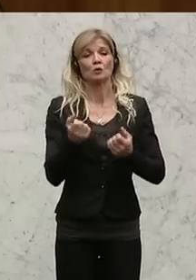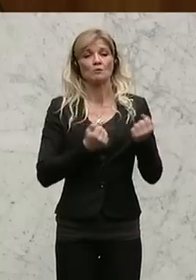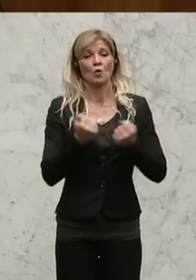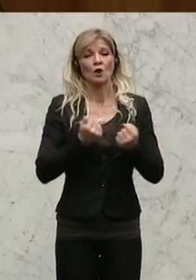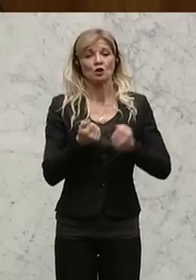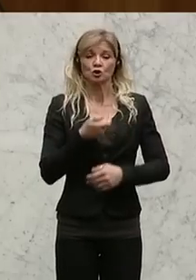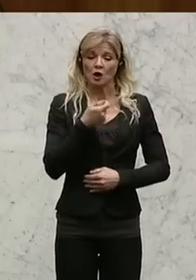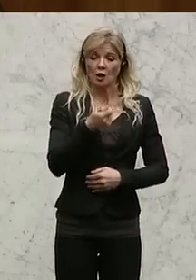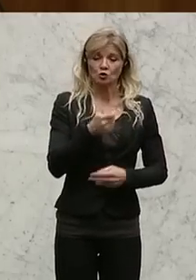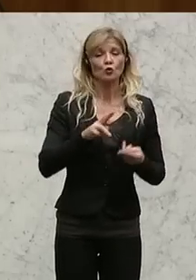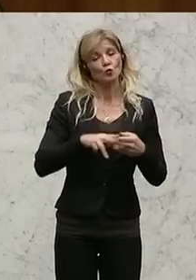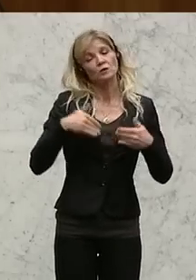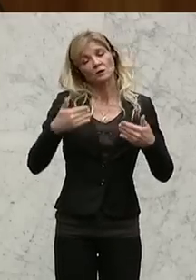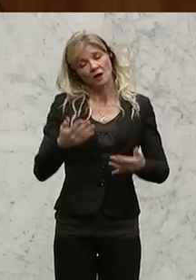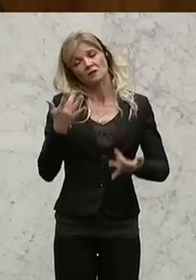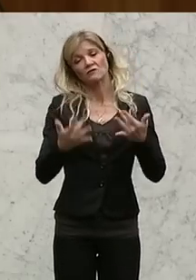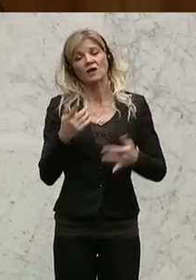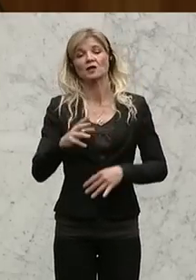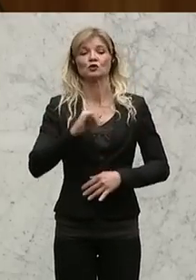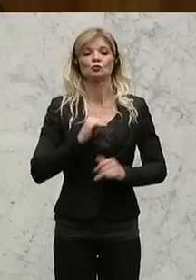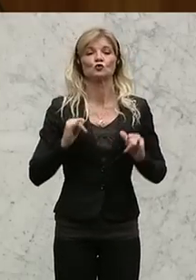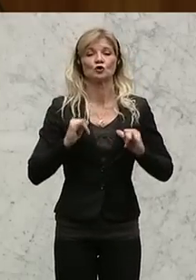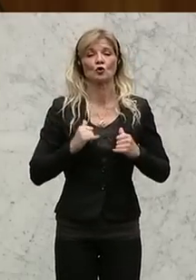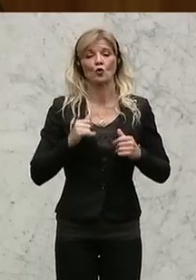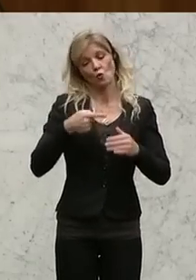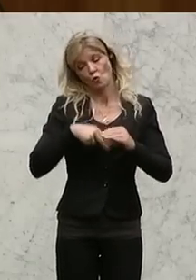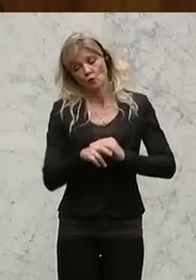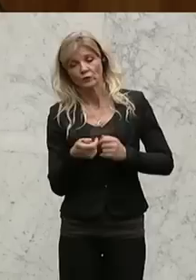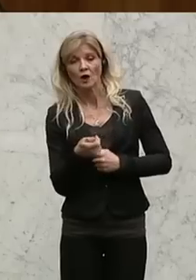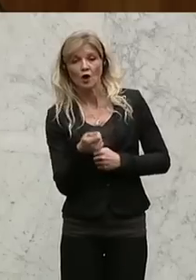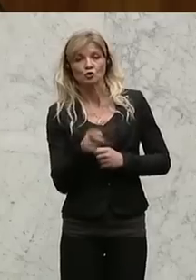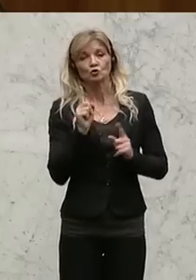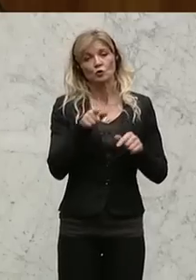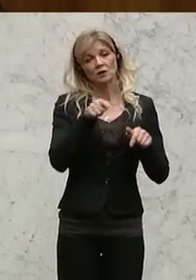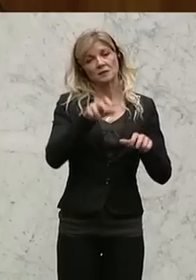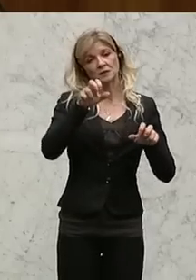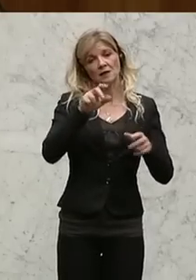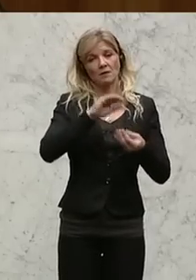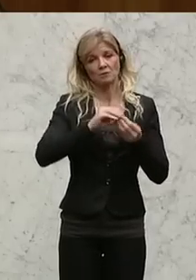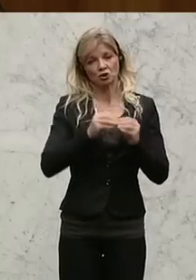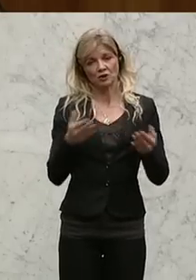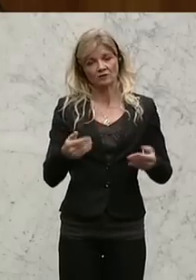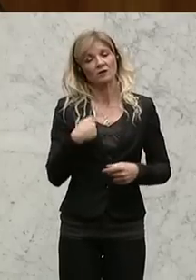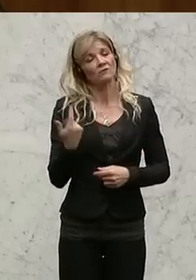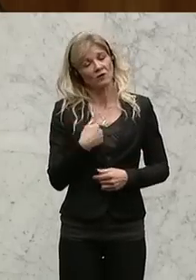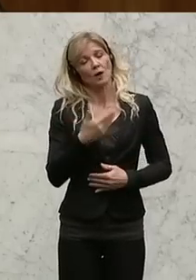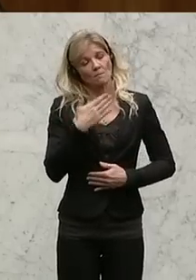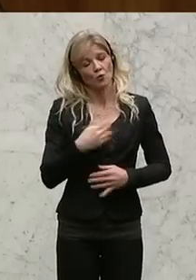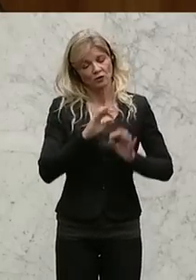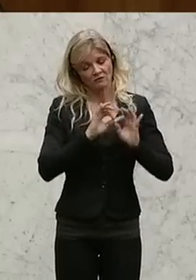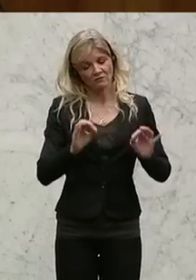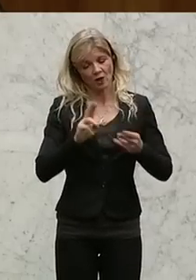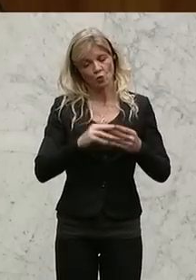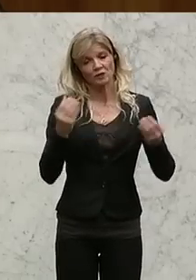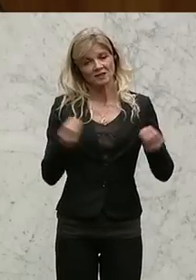der Südtirol-Unterausschuss mit der Thematik befassen soll. Wir wollen eine sachliche, aber wir wollen eine faire Klärung im Sinne